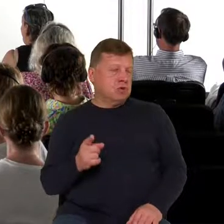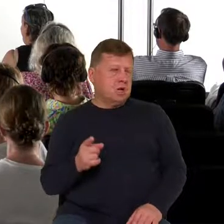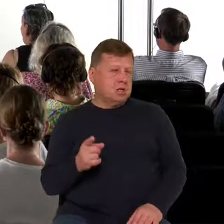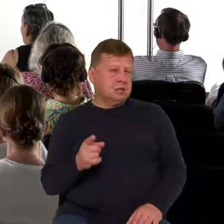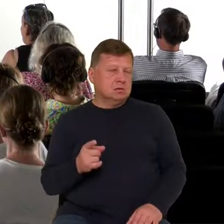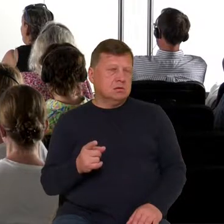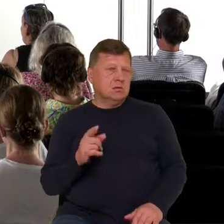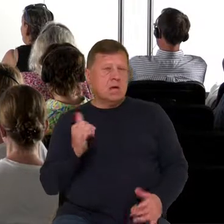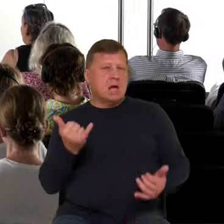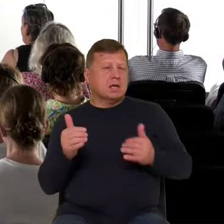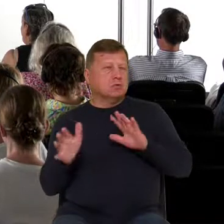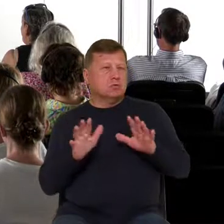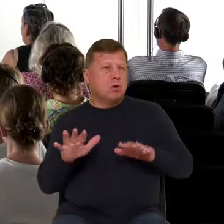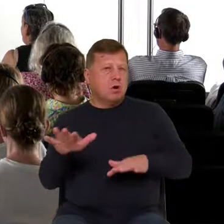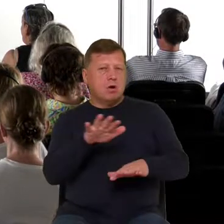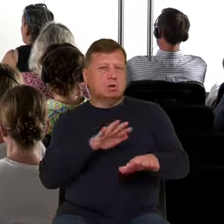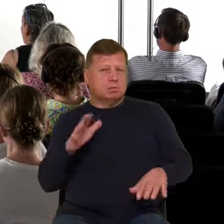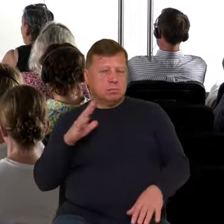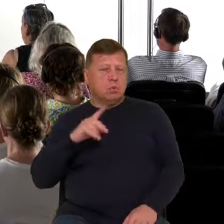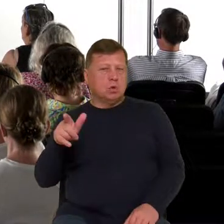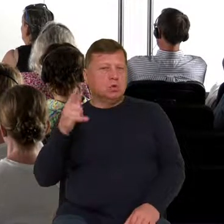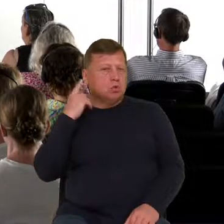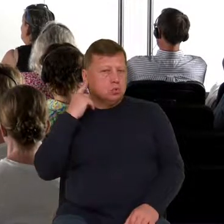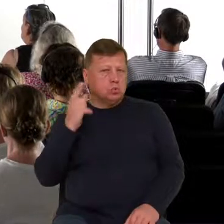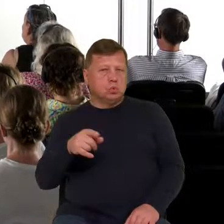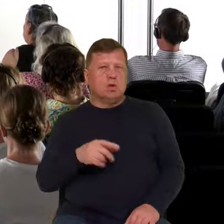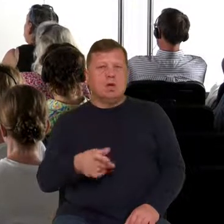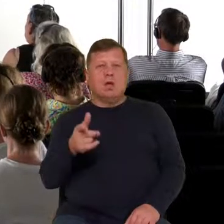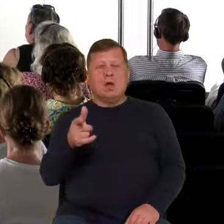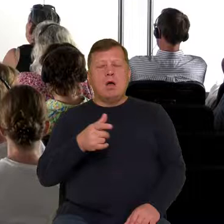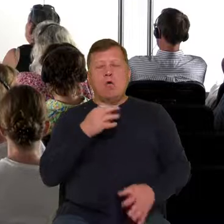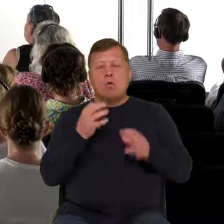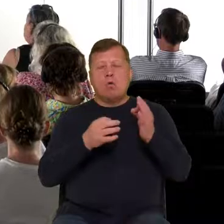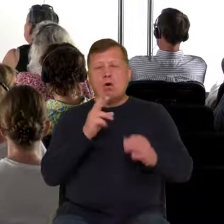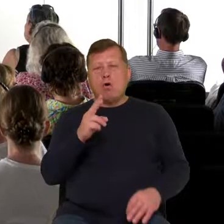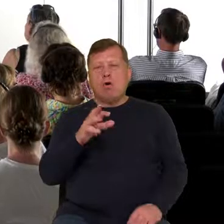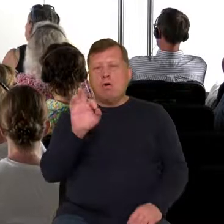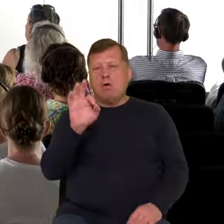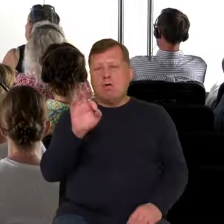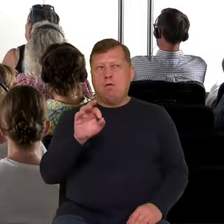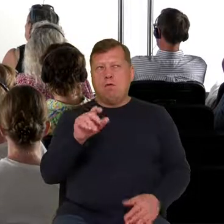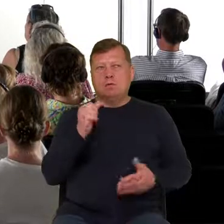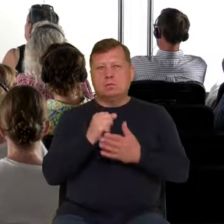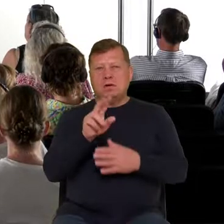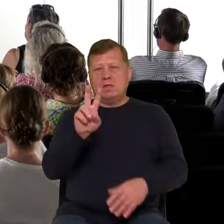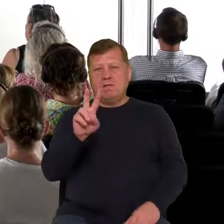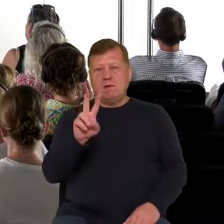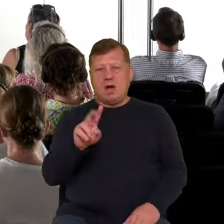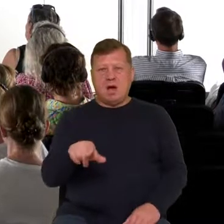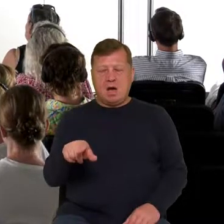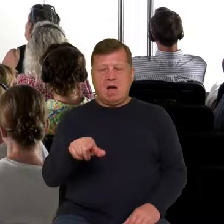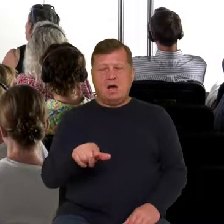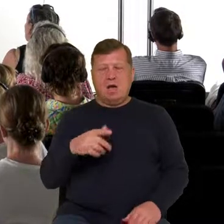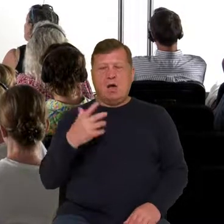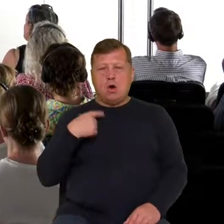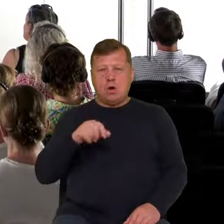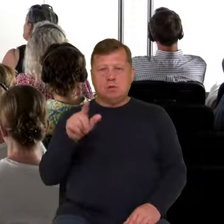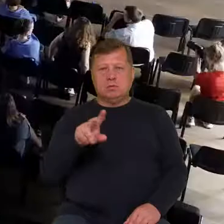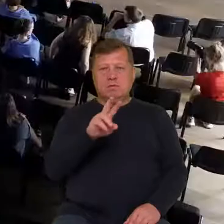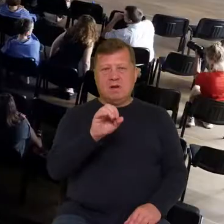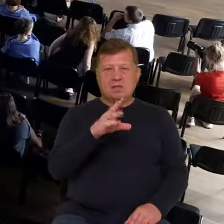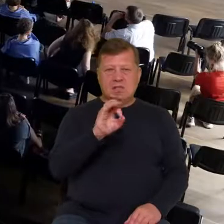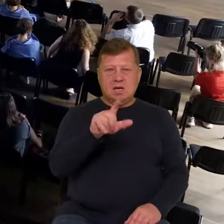usłyszałeś historię dwóch bohaterów książki Bassama i Ramiego. Powiem